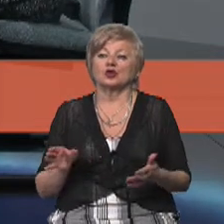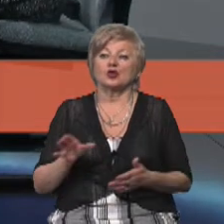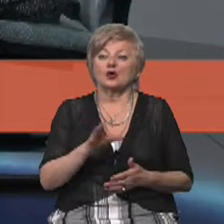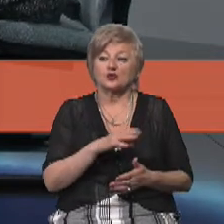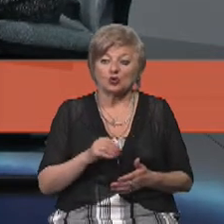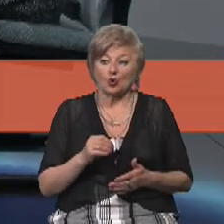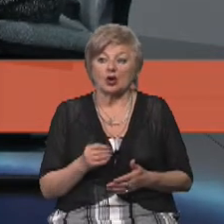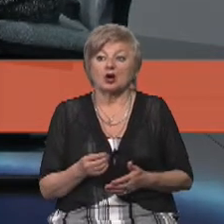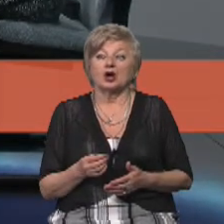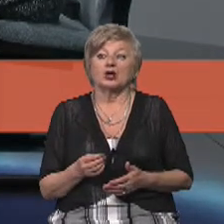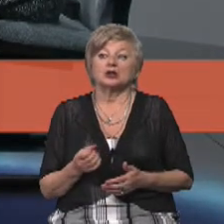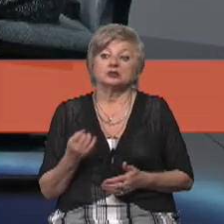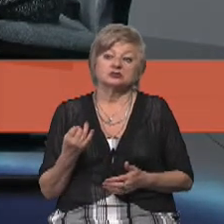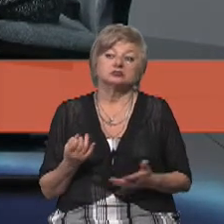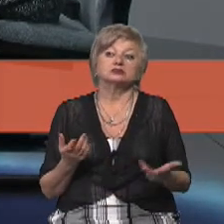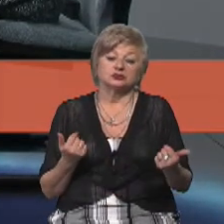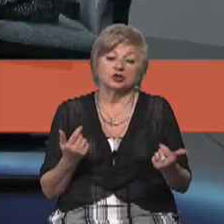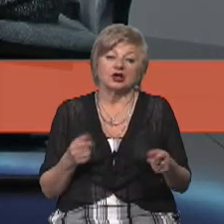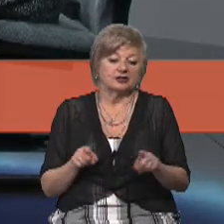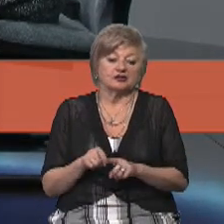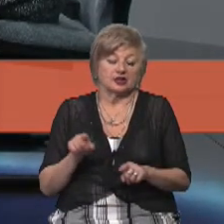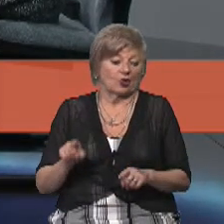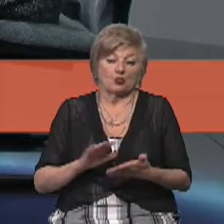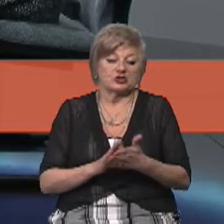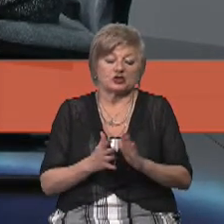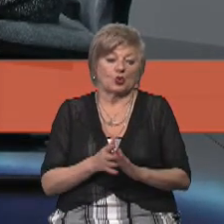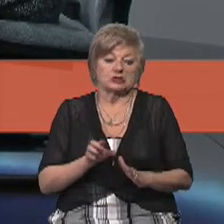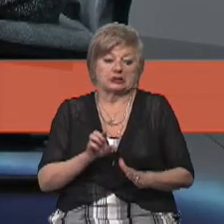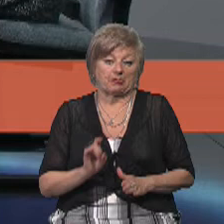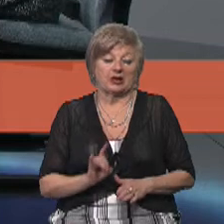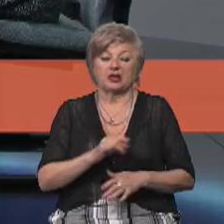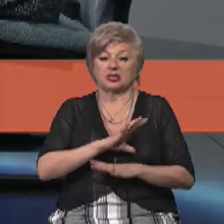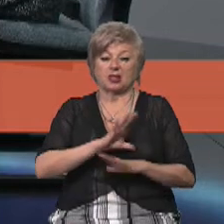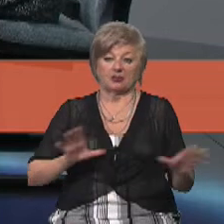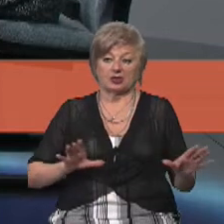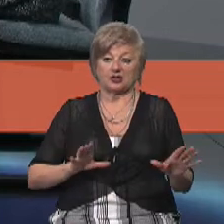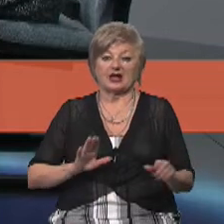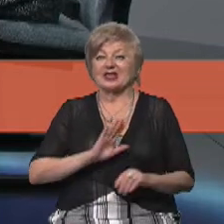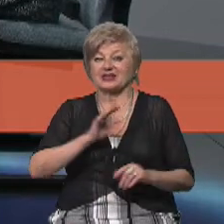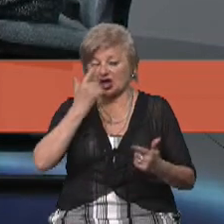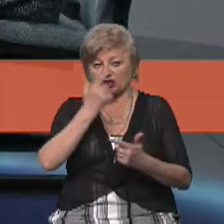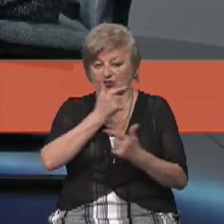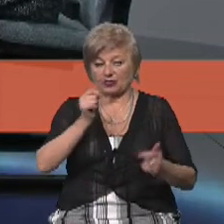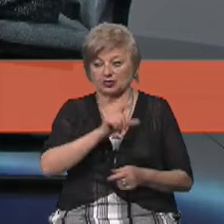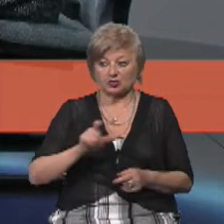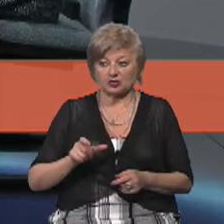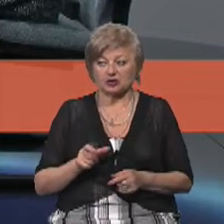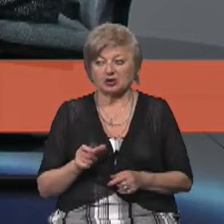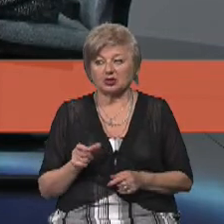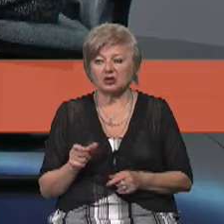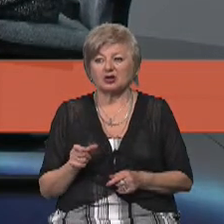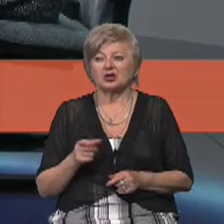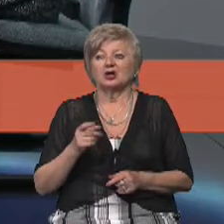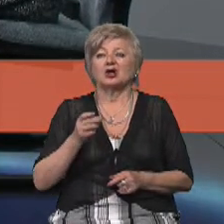угодно. И, конечно, такой бы ситуации не было с неинформированием населения. Когда это закончилось?